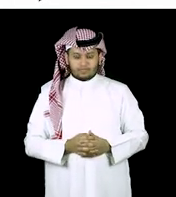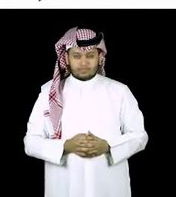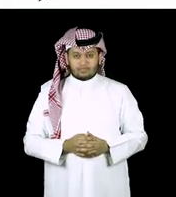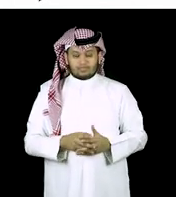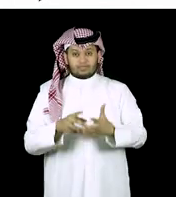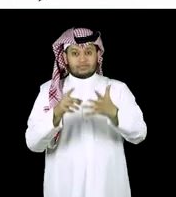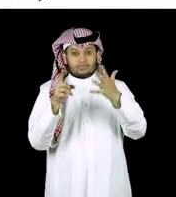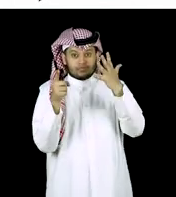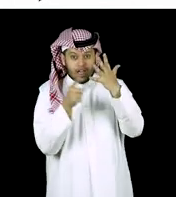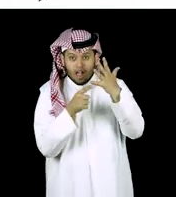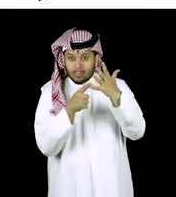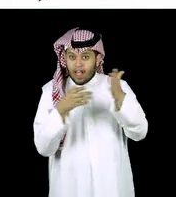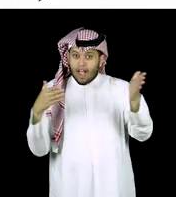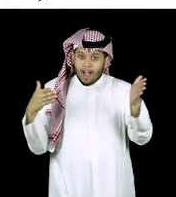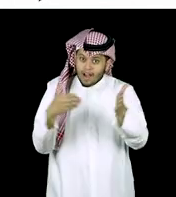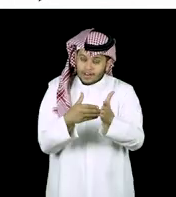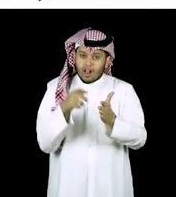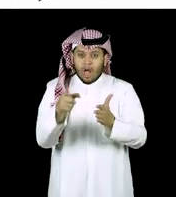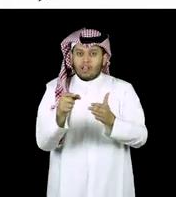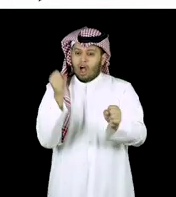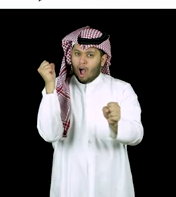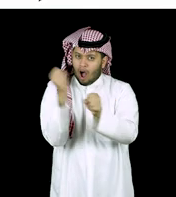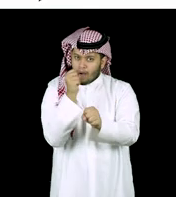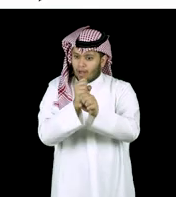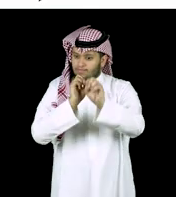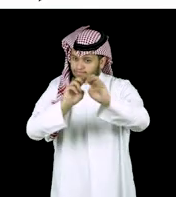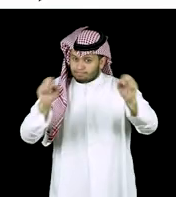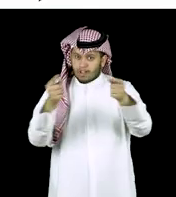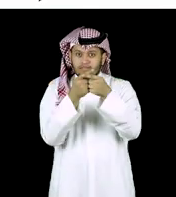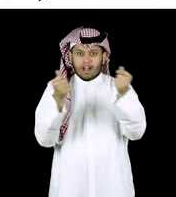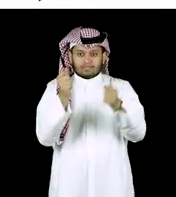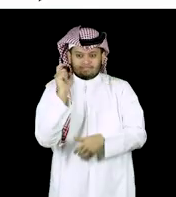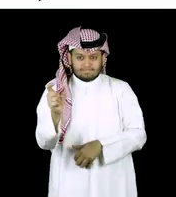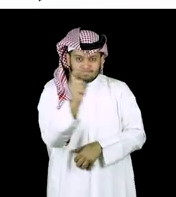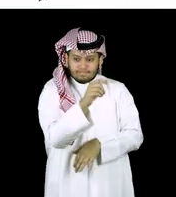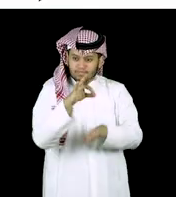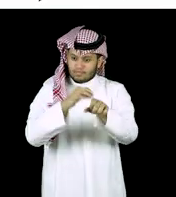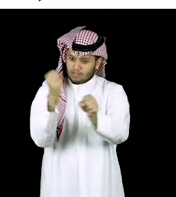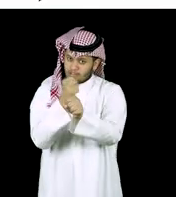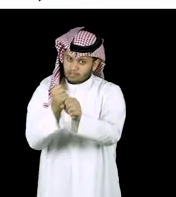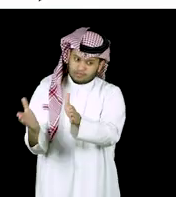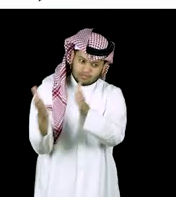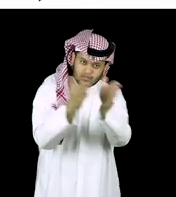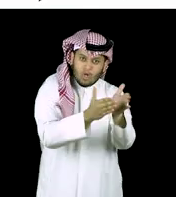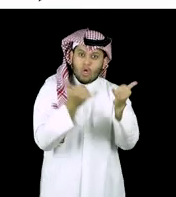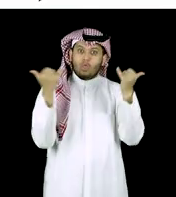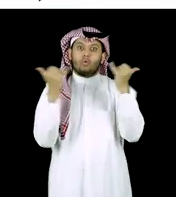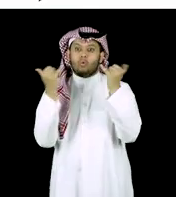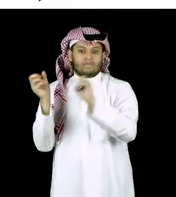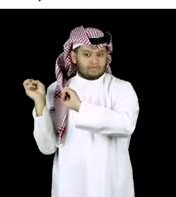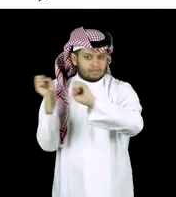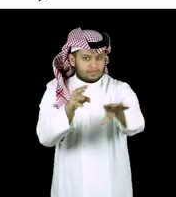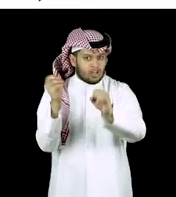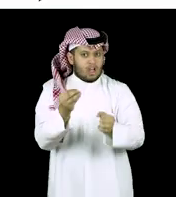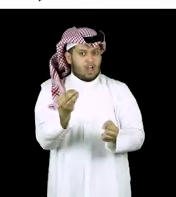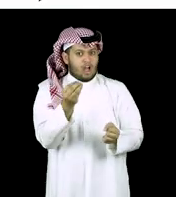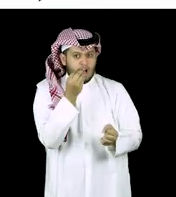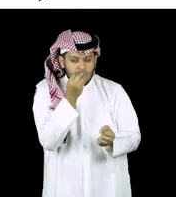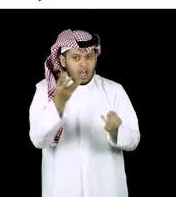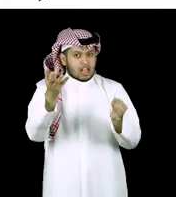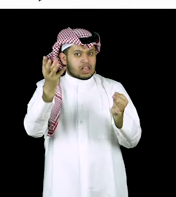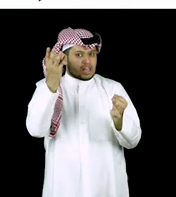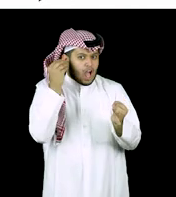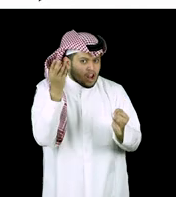الهدف الأخير توفير العمل وتوجيه الناس إليه، وتوفير الحاجات الضرورية من